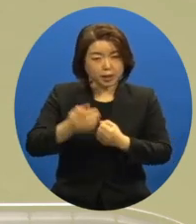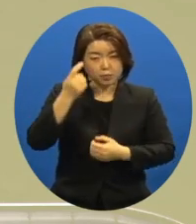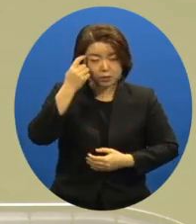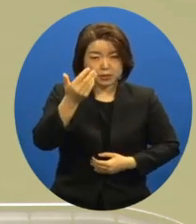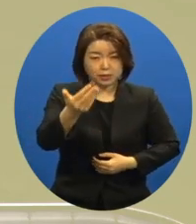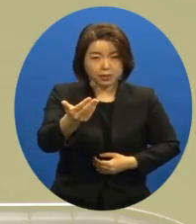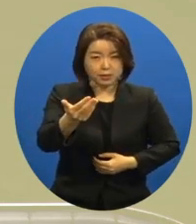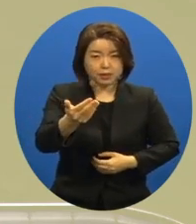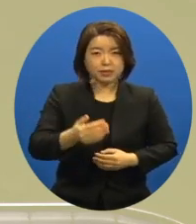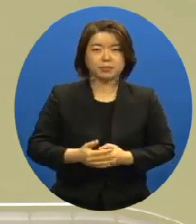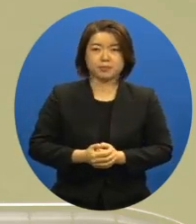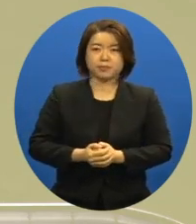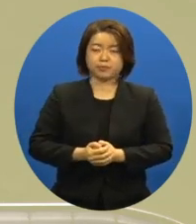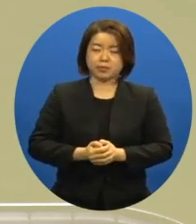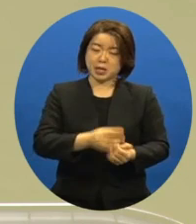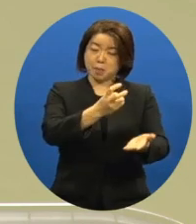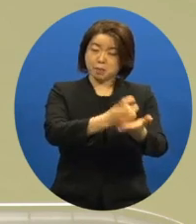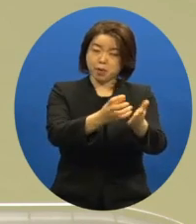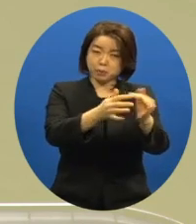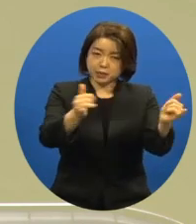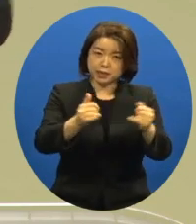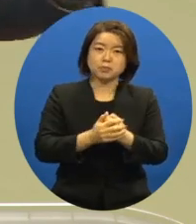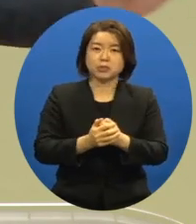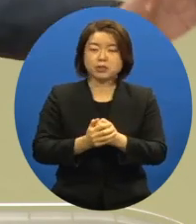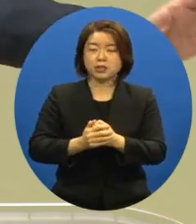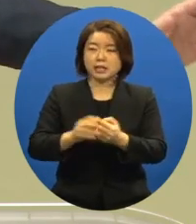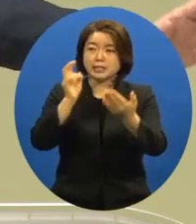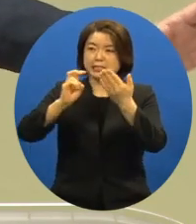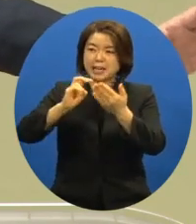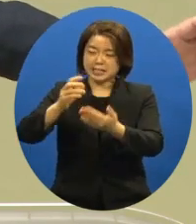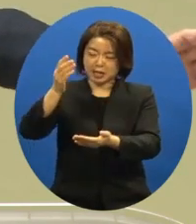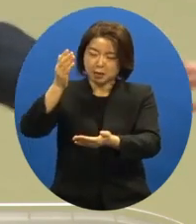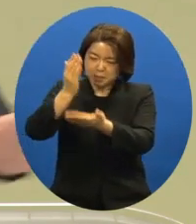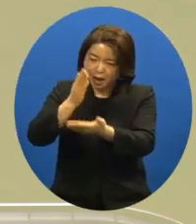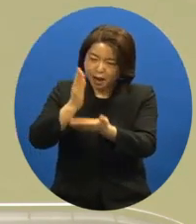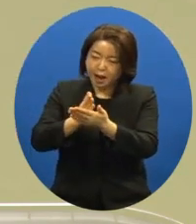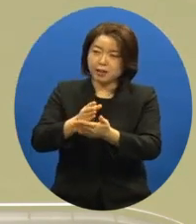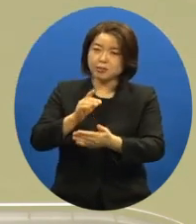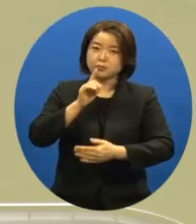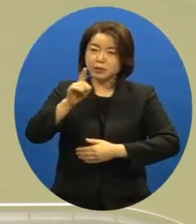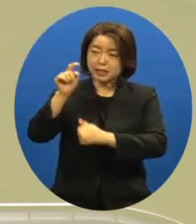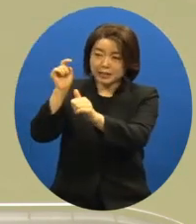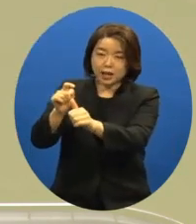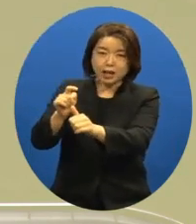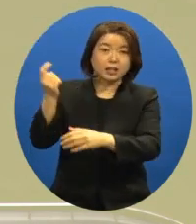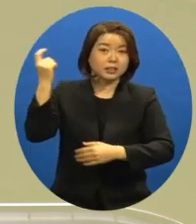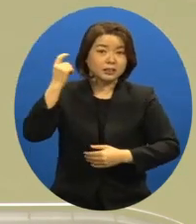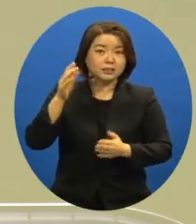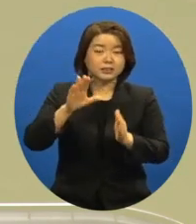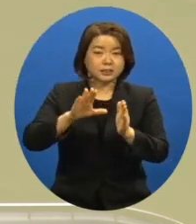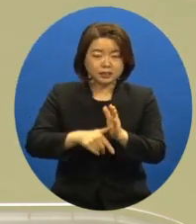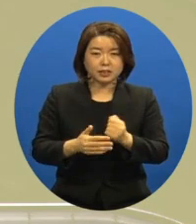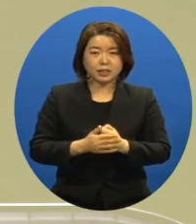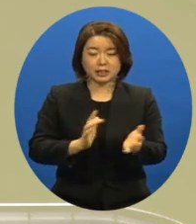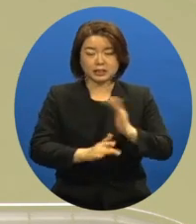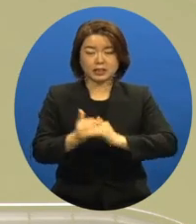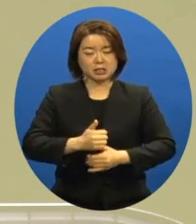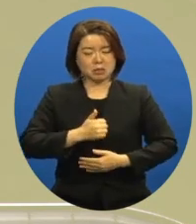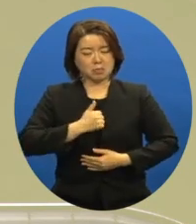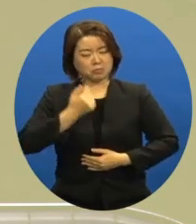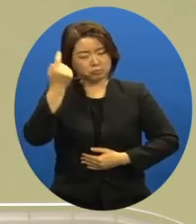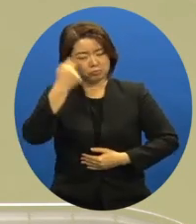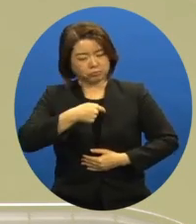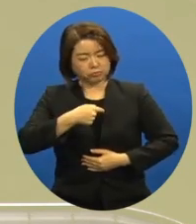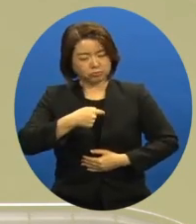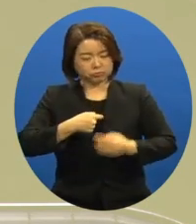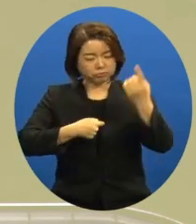걸까요? 바리새인들이 찬송하지 못하게 해달라 그런 말을 들을 때 예수님이 자존심도 상하고 기분이